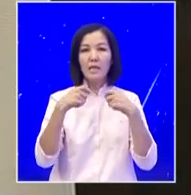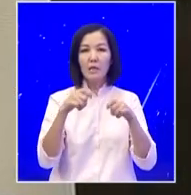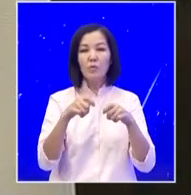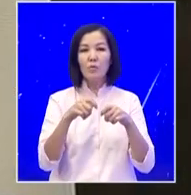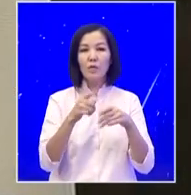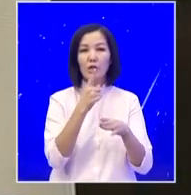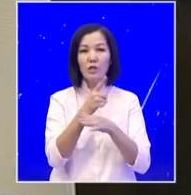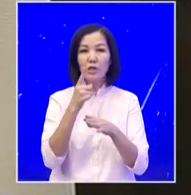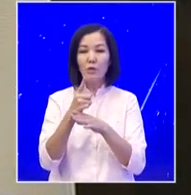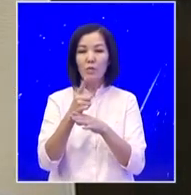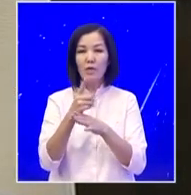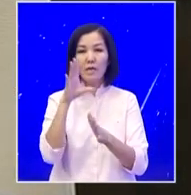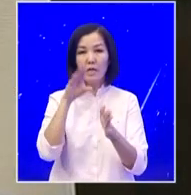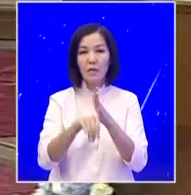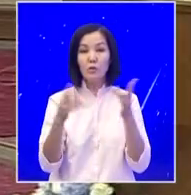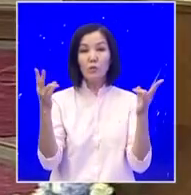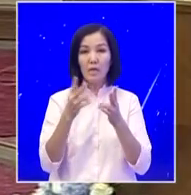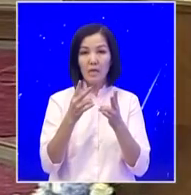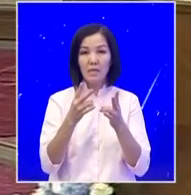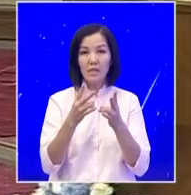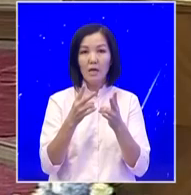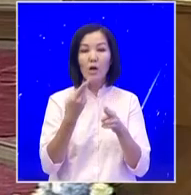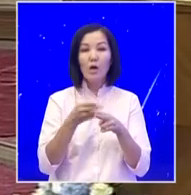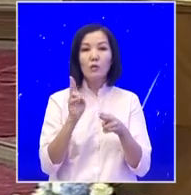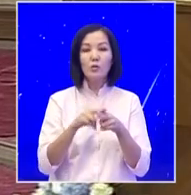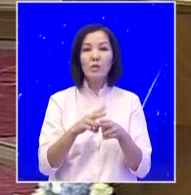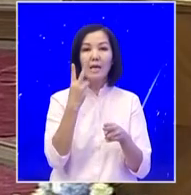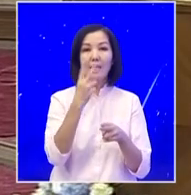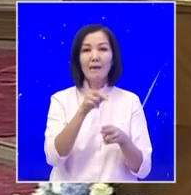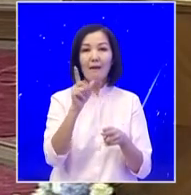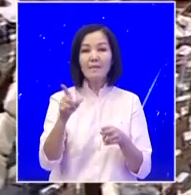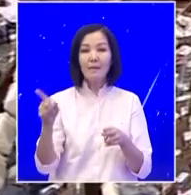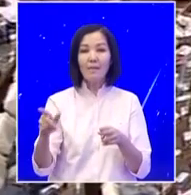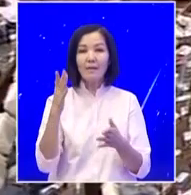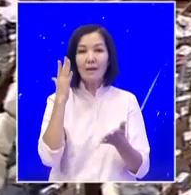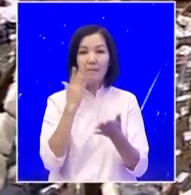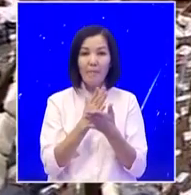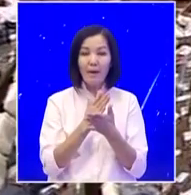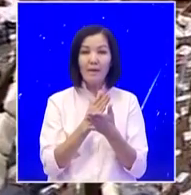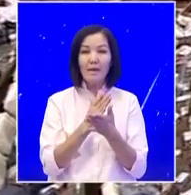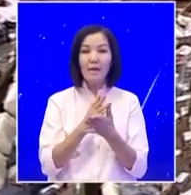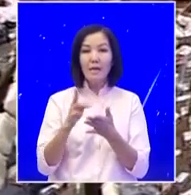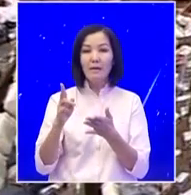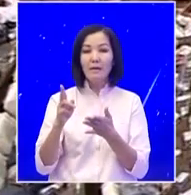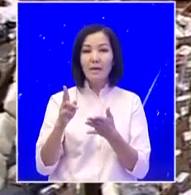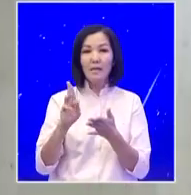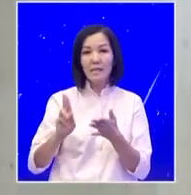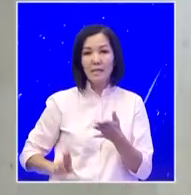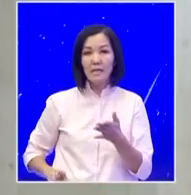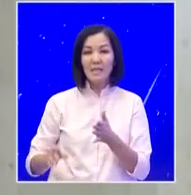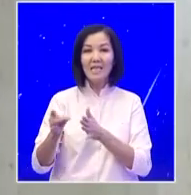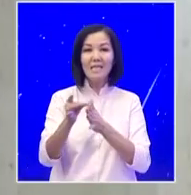сақтауына қатысты жаңа шектеулер енгізу керек делінген жолдауда. Сондай-ақ қос азаматтығы анықталған басшылар бірден қызметінен